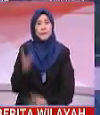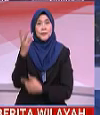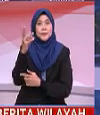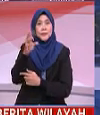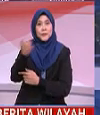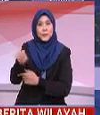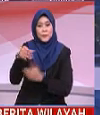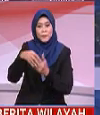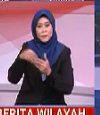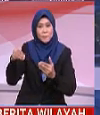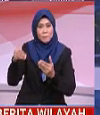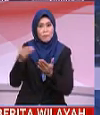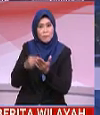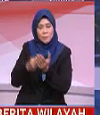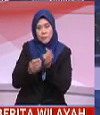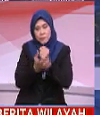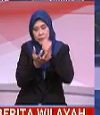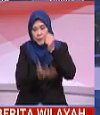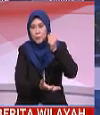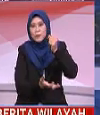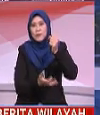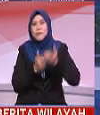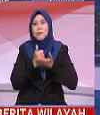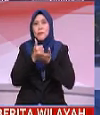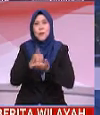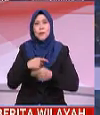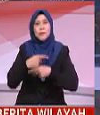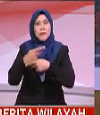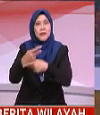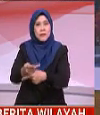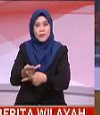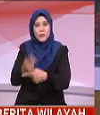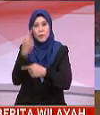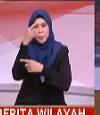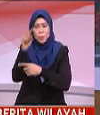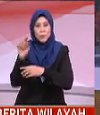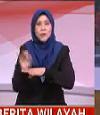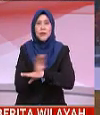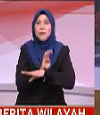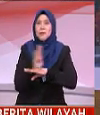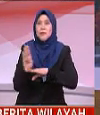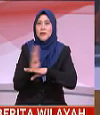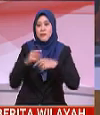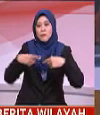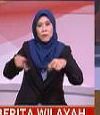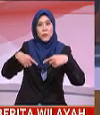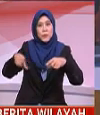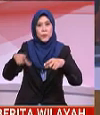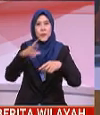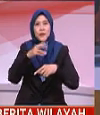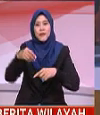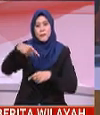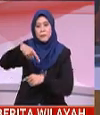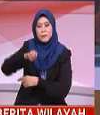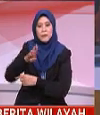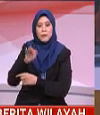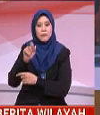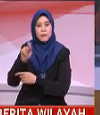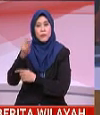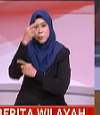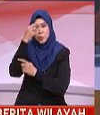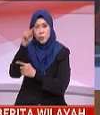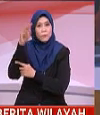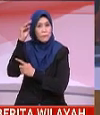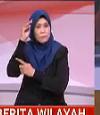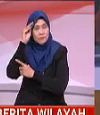16 juta ringgit diperuntukkan bagi bantuan pinjaman kepada pengusaha industri perkayuan dan perabot Bumi Putra untuk